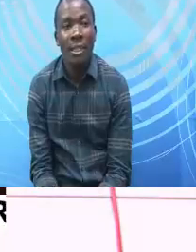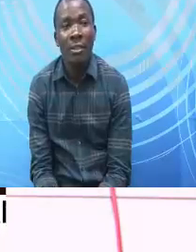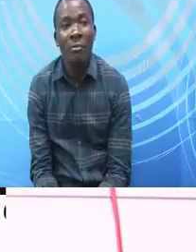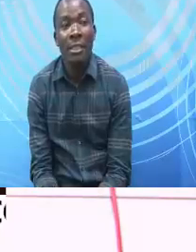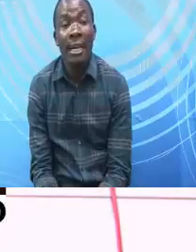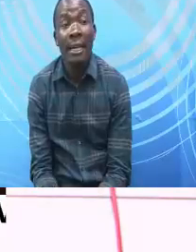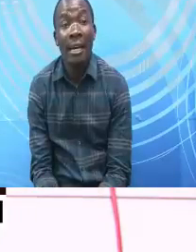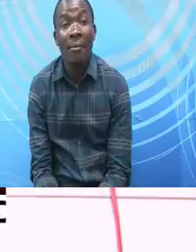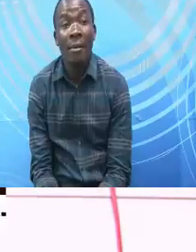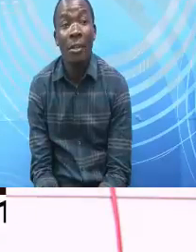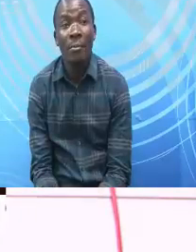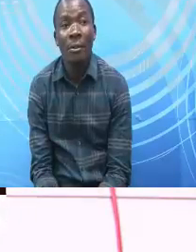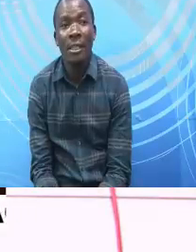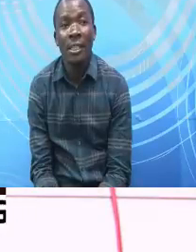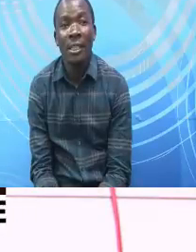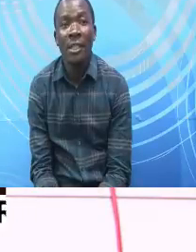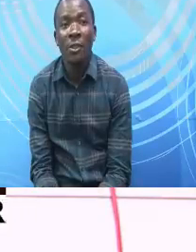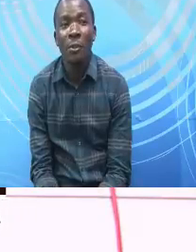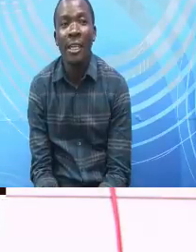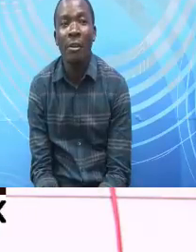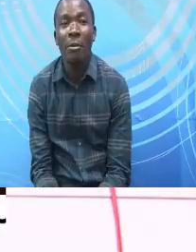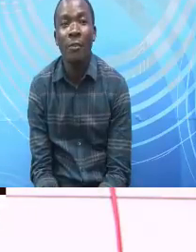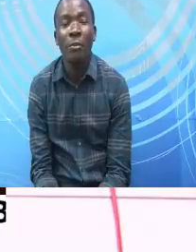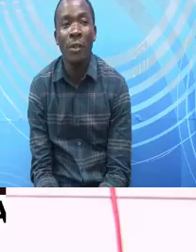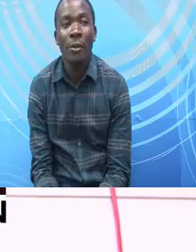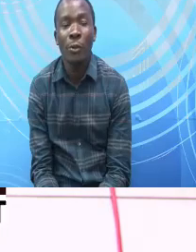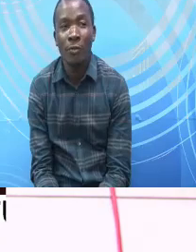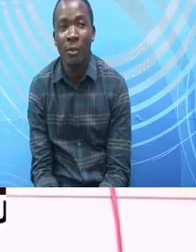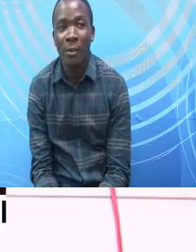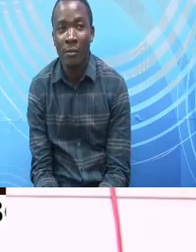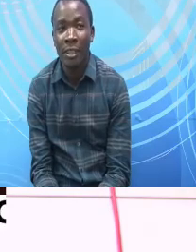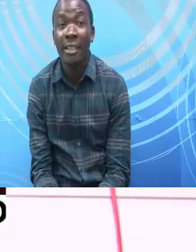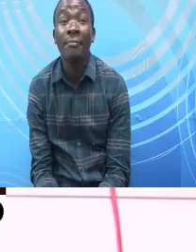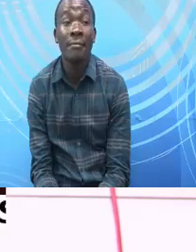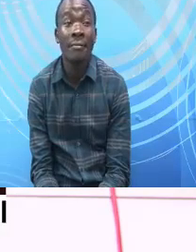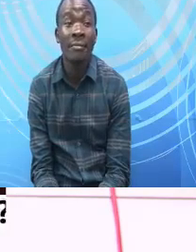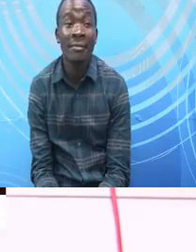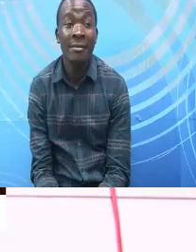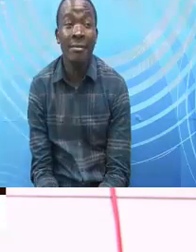ubusanzwe ndi umujyanama muri bodi y'umuryango w'abafite ubumuga bwo kutumva no kutavuga